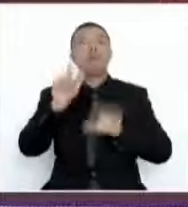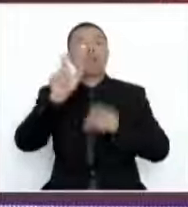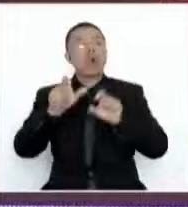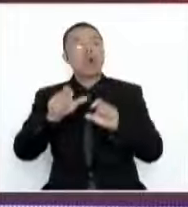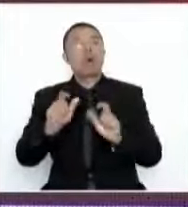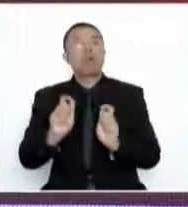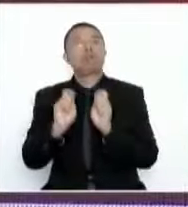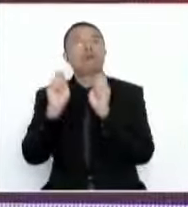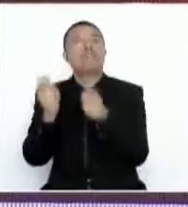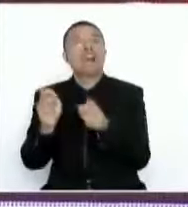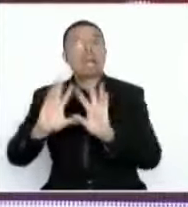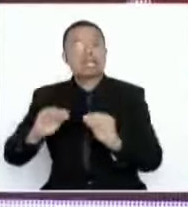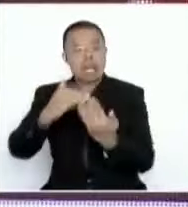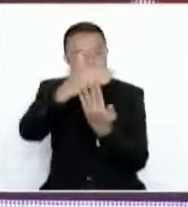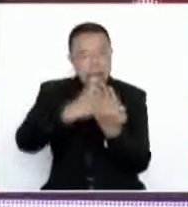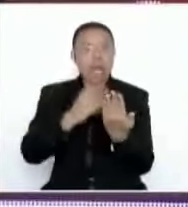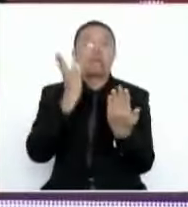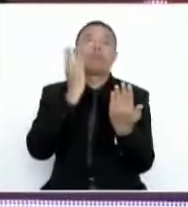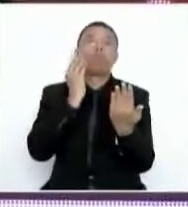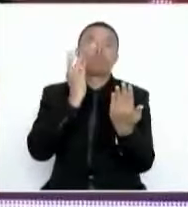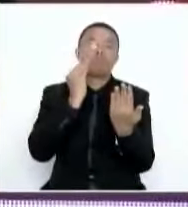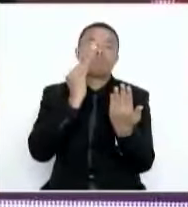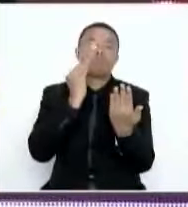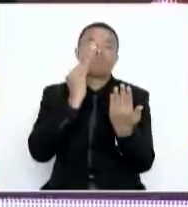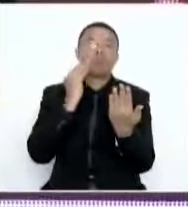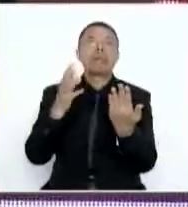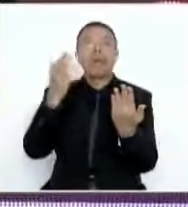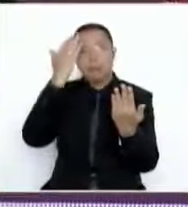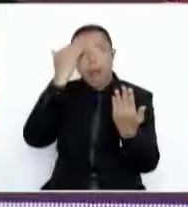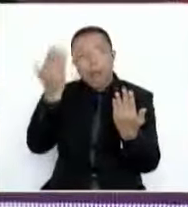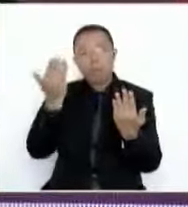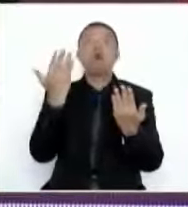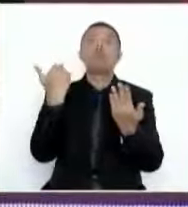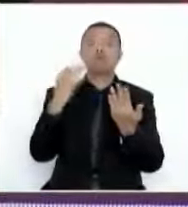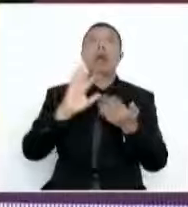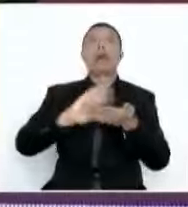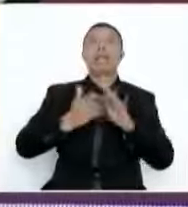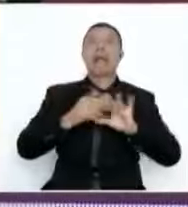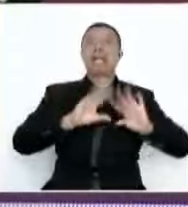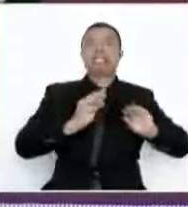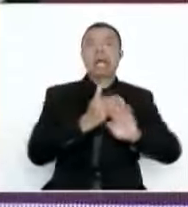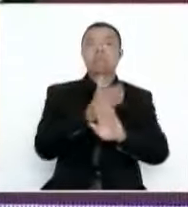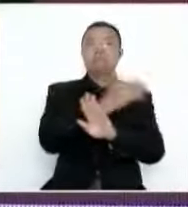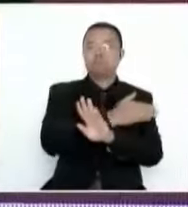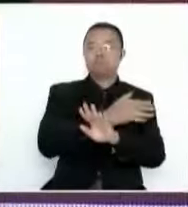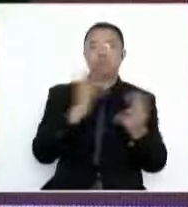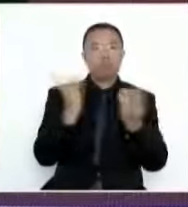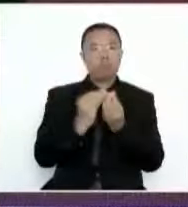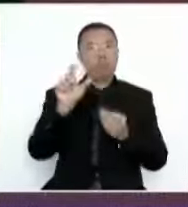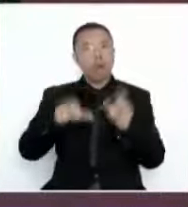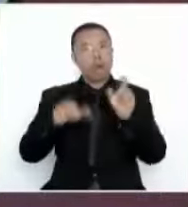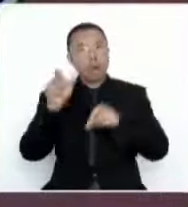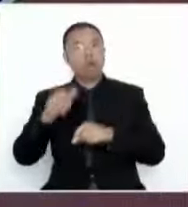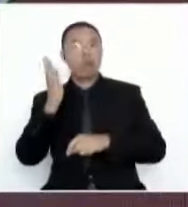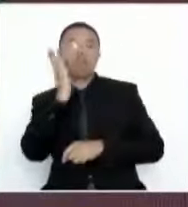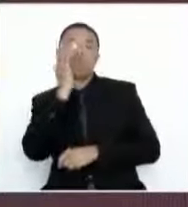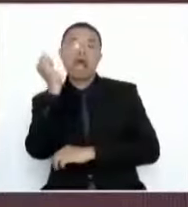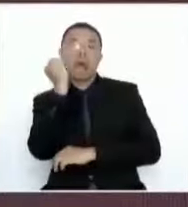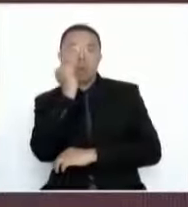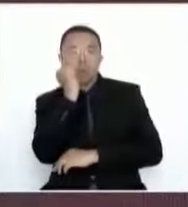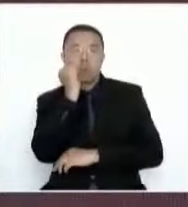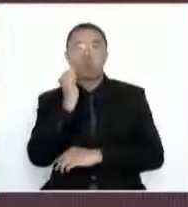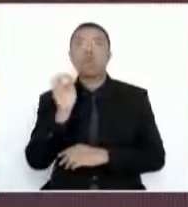tersedia mensyaratkan usia dan pengalaman kerja ini berarti tingkat pengangguran anak muda